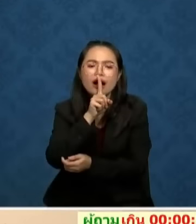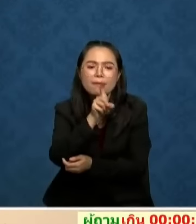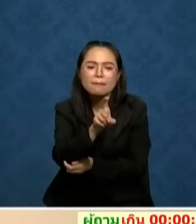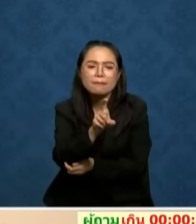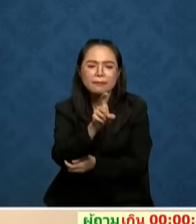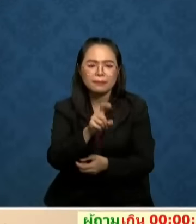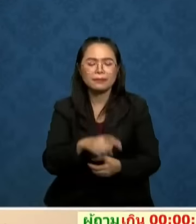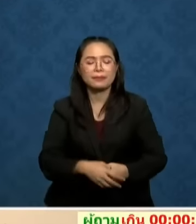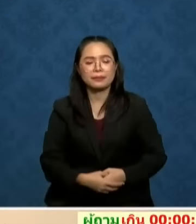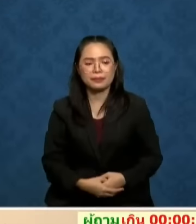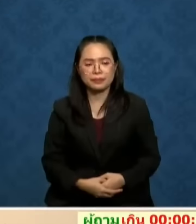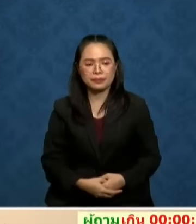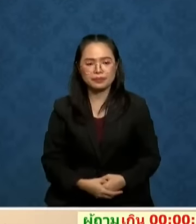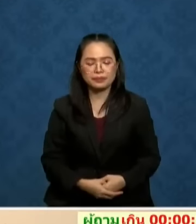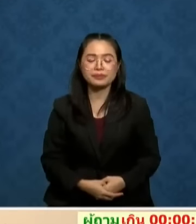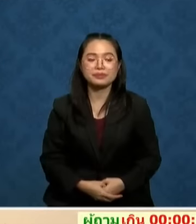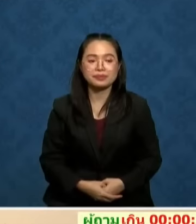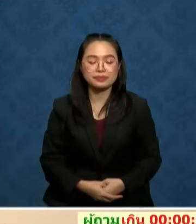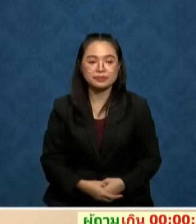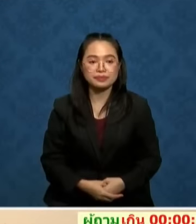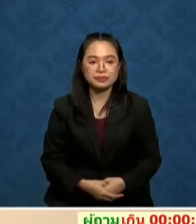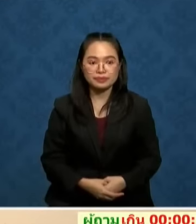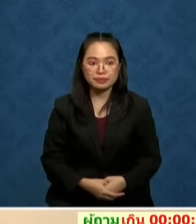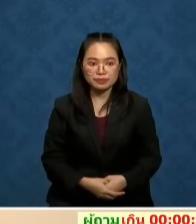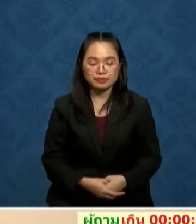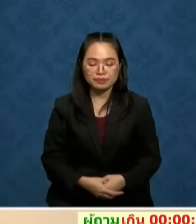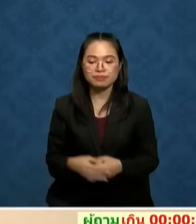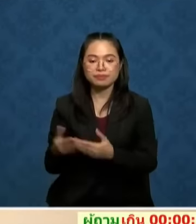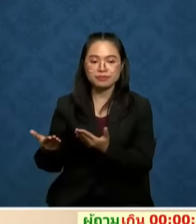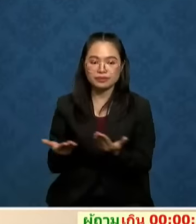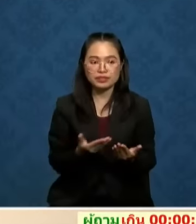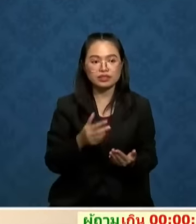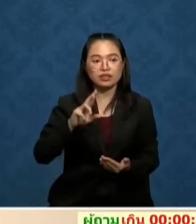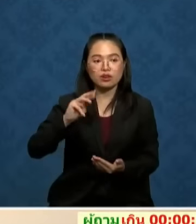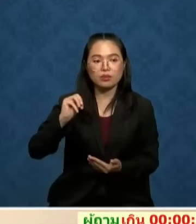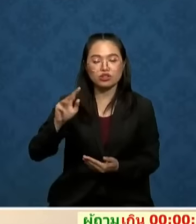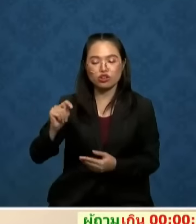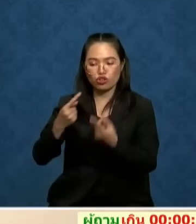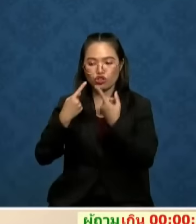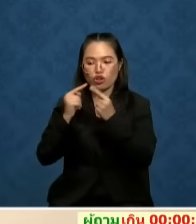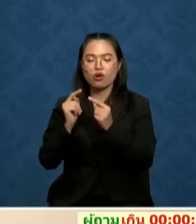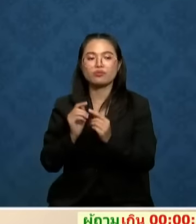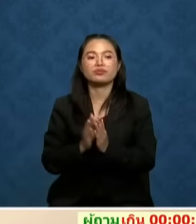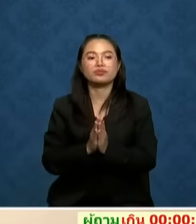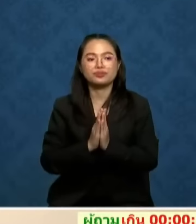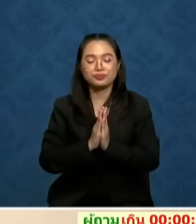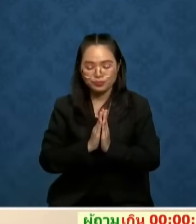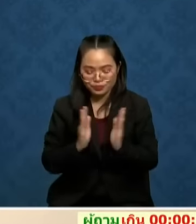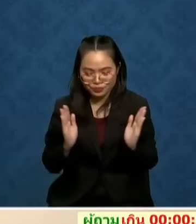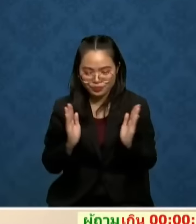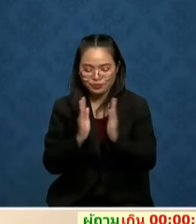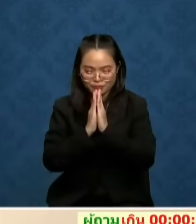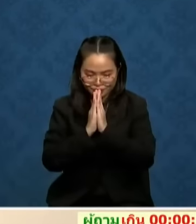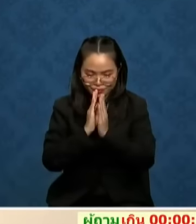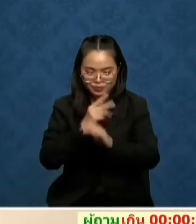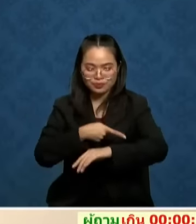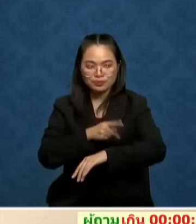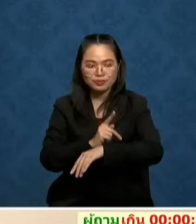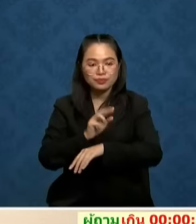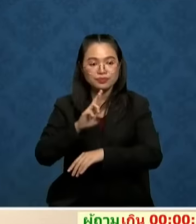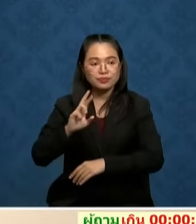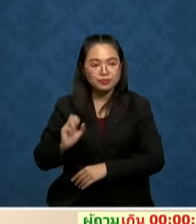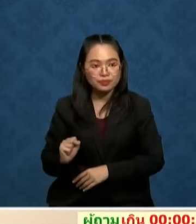ชิญท่านรัฐมนตรีว่าการกระทรวงอุตสาหกรรมครับ ค่ะกราบเรียนท่านประธานสภาที่เคารพค่ะพิมพ์ภัทราวิชัยกุลสมาชิกสภาผู้แทนราษ